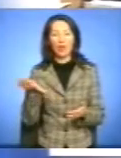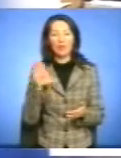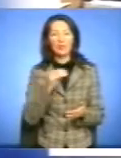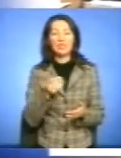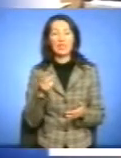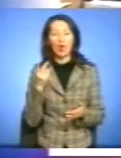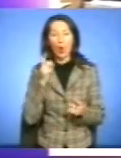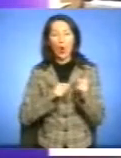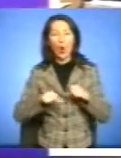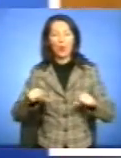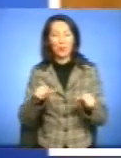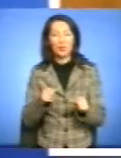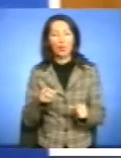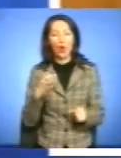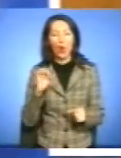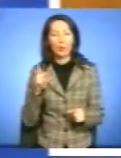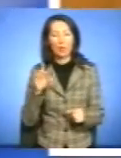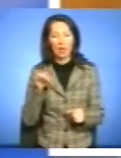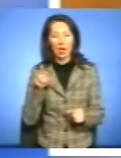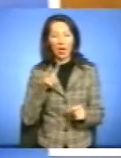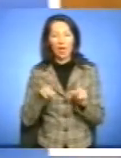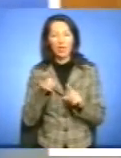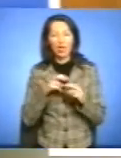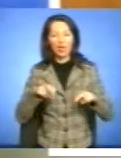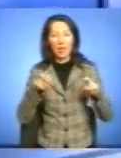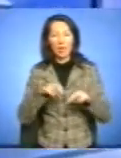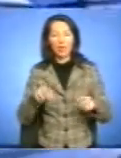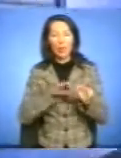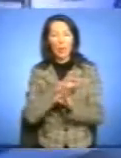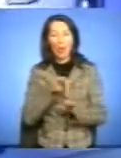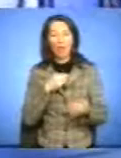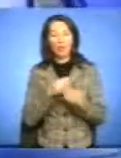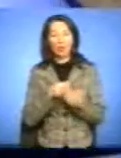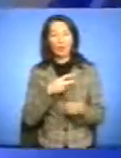комісії облради розглянули проект бюджету 2013 року.